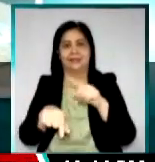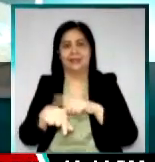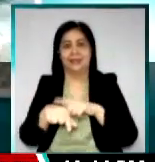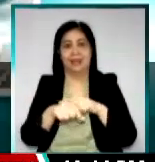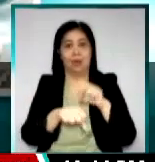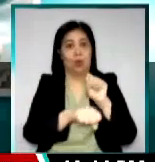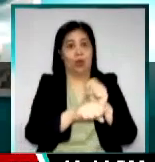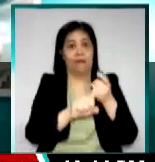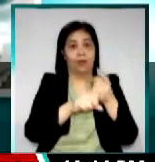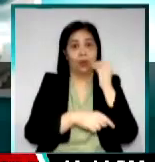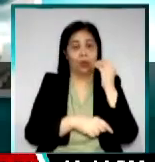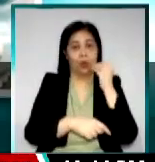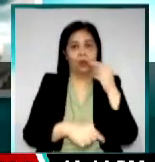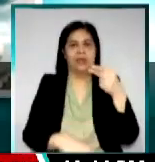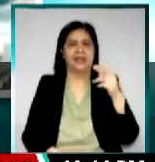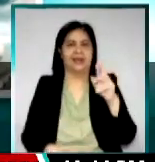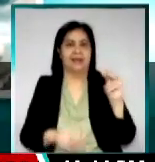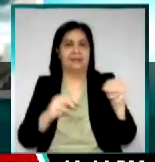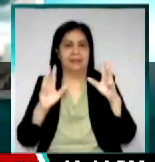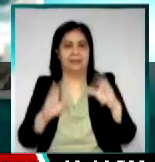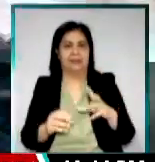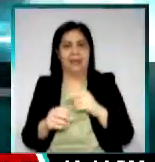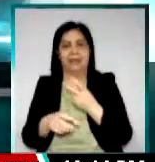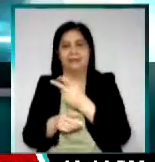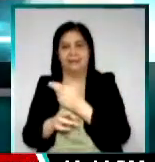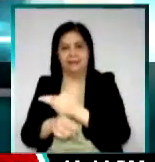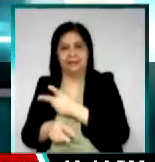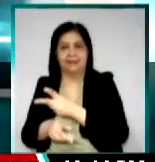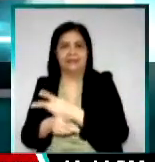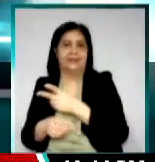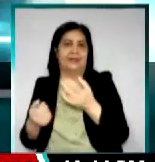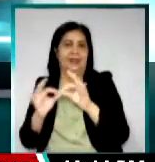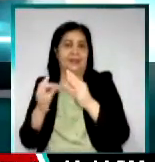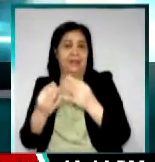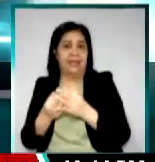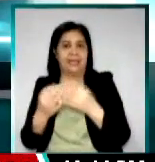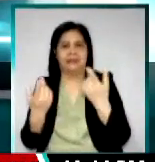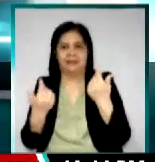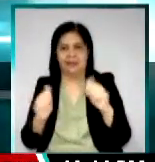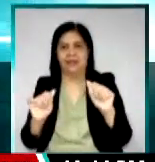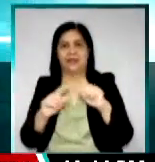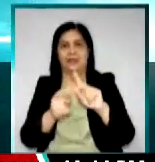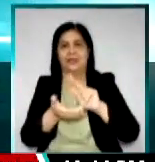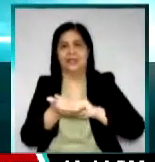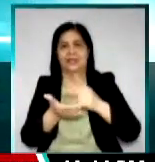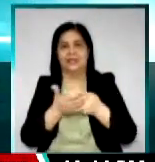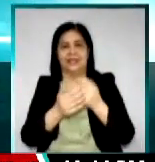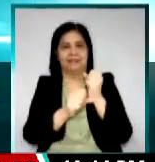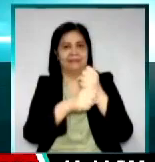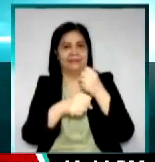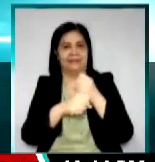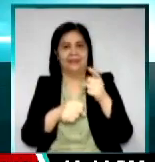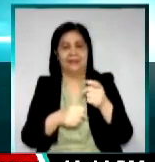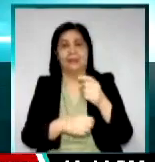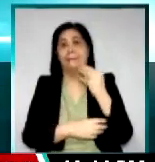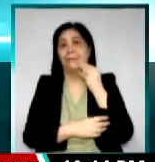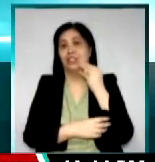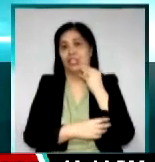bilang HR manager at pag-aasikaso sa pamilya, sumabak din sa kitchen makeover si Mami Michelle Trinidad.